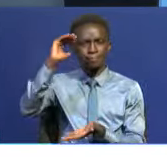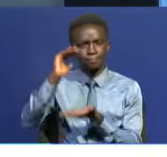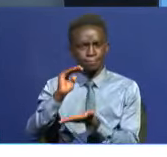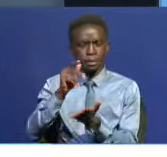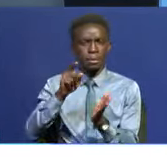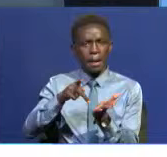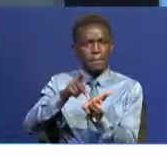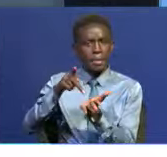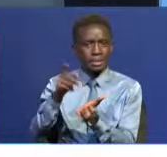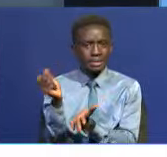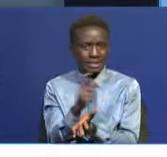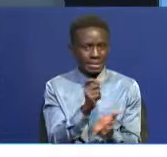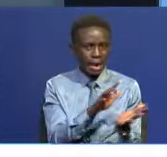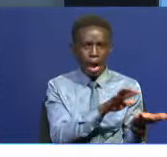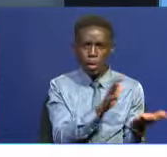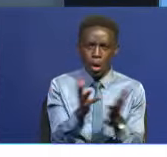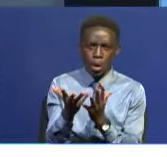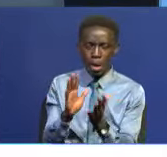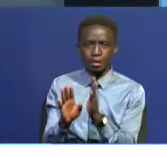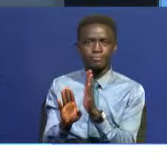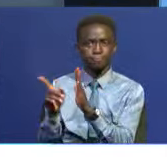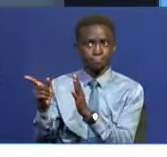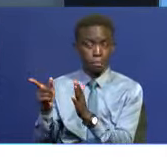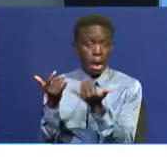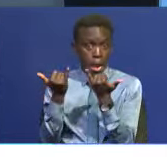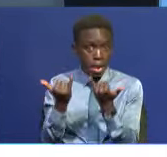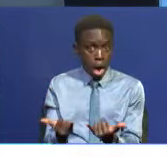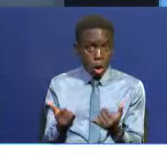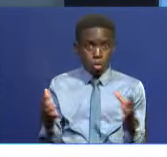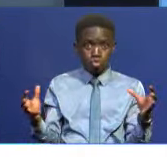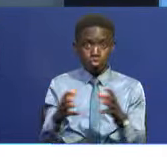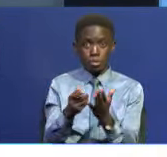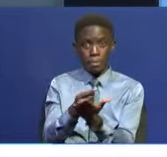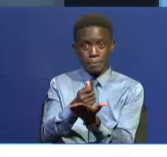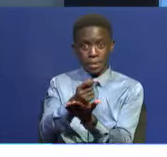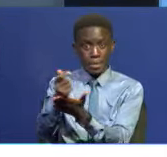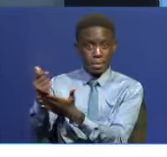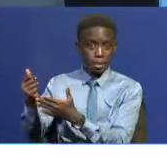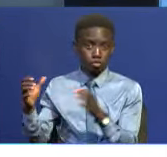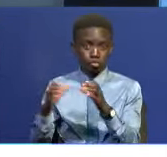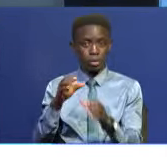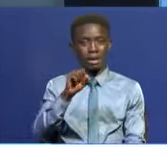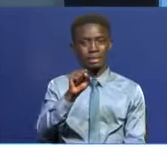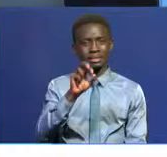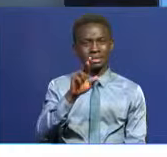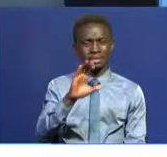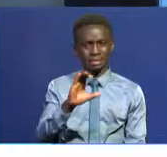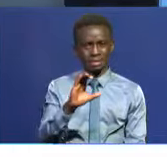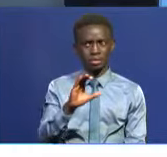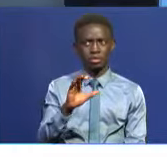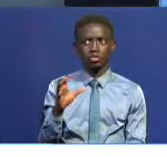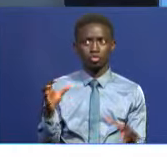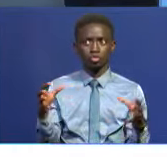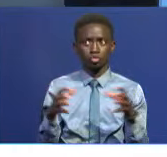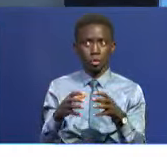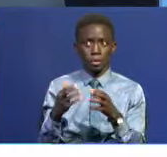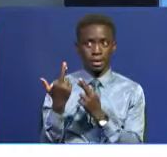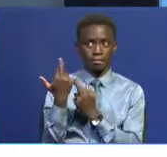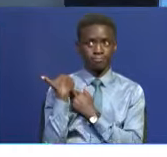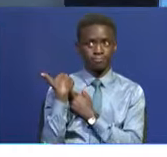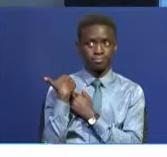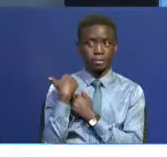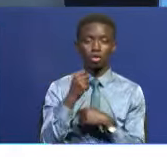Mbadi, mpango huo utahusisha uainishaji sajili ya malipo ya mishahara serikalini na mfumo wa kielektroniki wa usimamizi wa fedha,